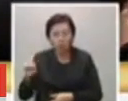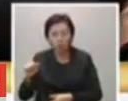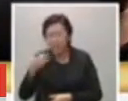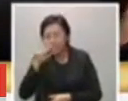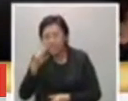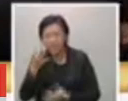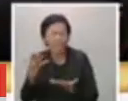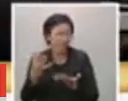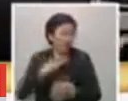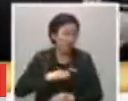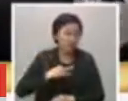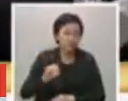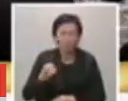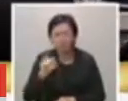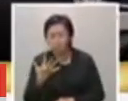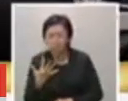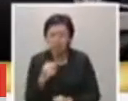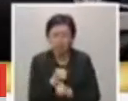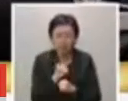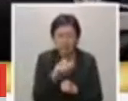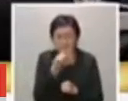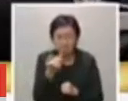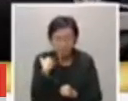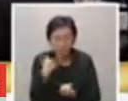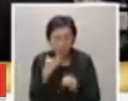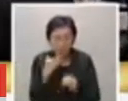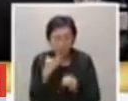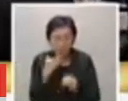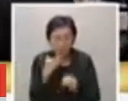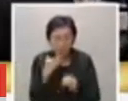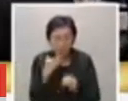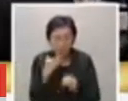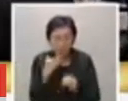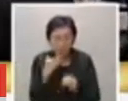ามันไม่มีความมั่นคงว่าจะได้งานนักเรียนก็ไม่เรียน